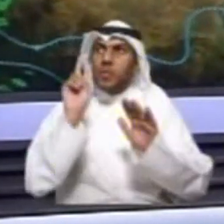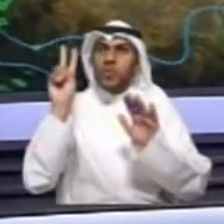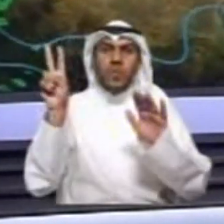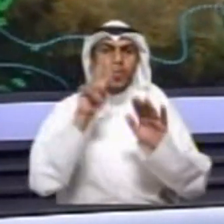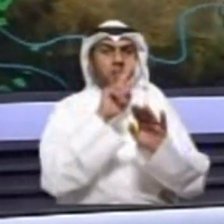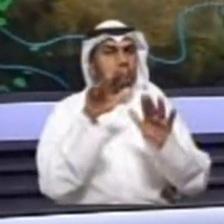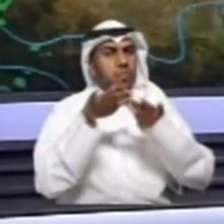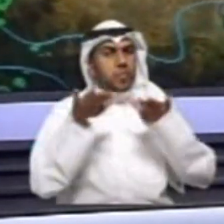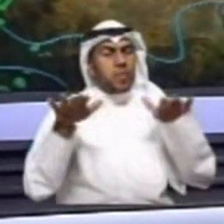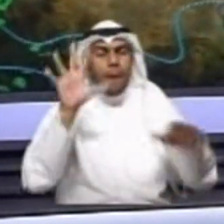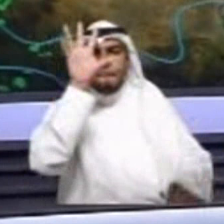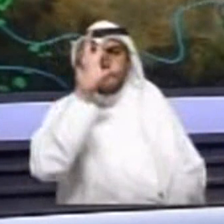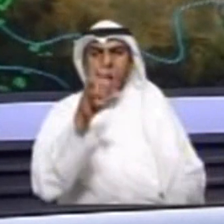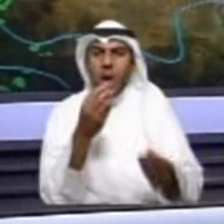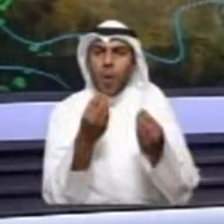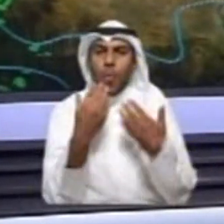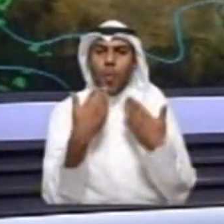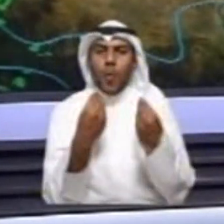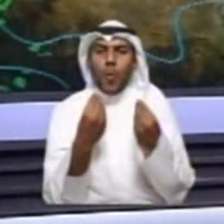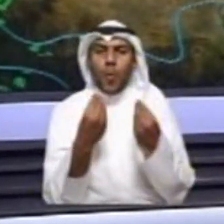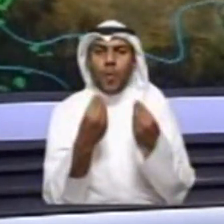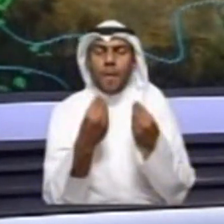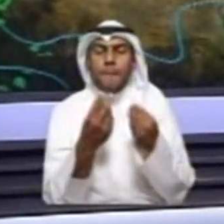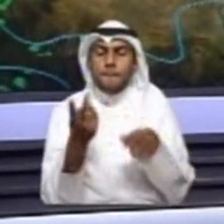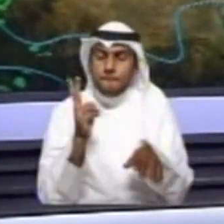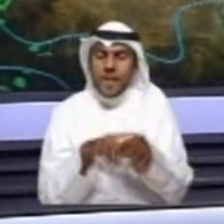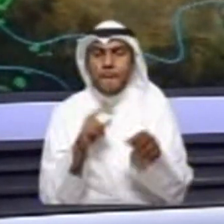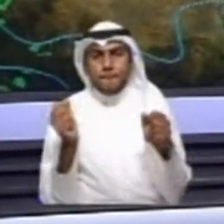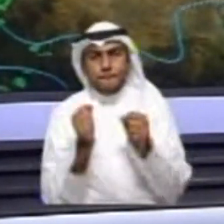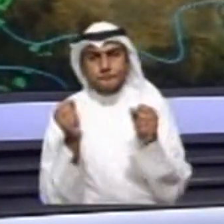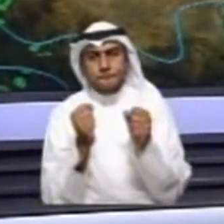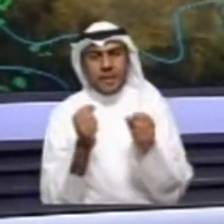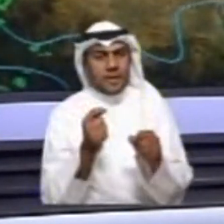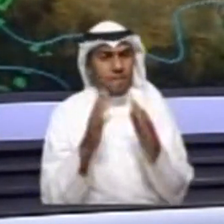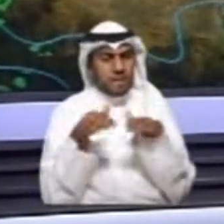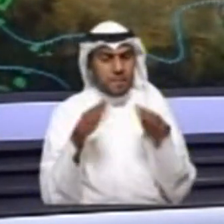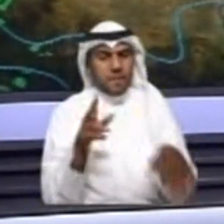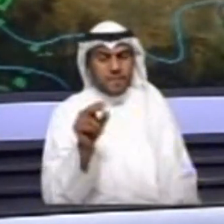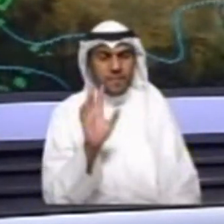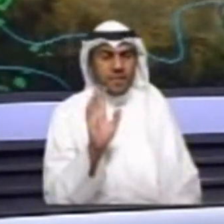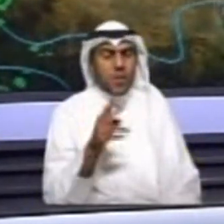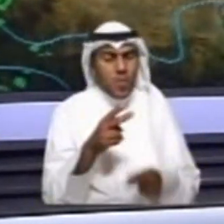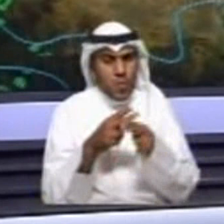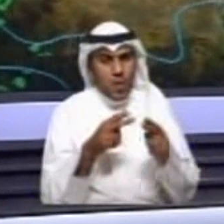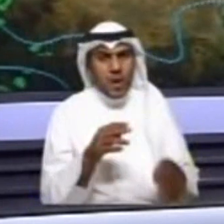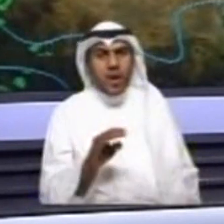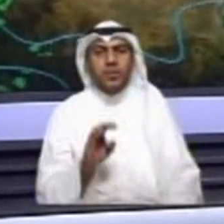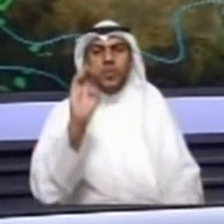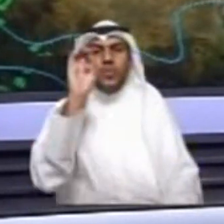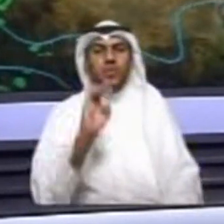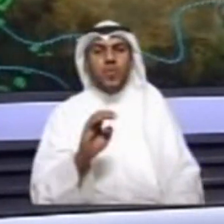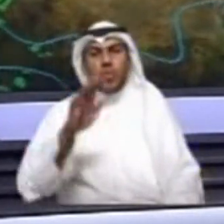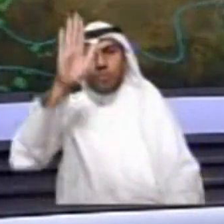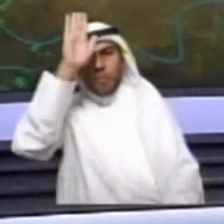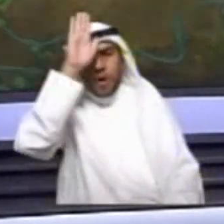الأجواء المعتدلة ليلا حتى تميل مرة أخرى إلى البرودة في المناطق اللي هي البرية منها، كذلك حتى الكويت وجنوب العراق